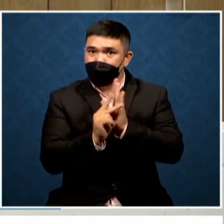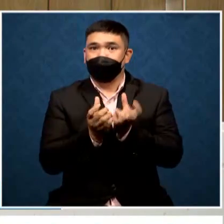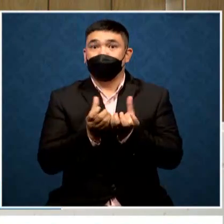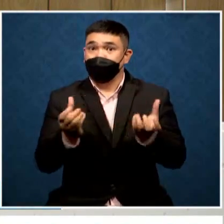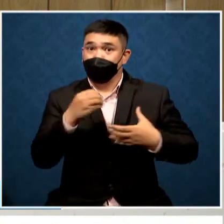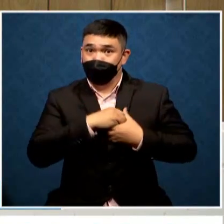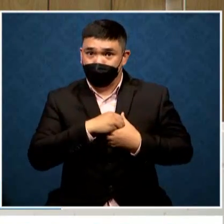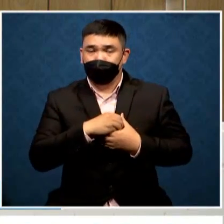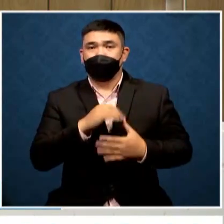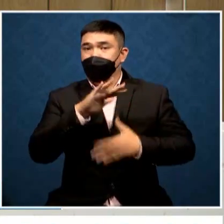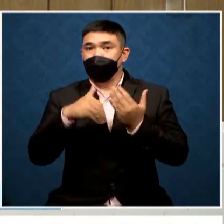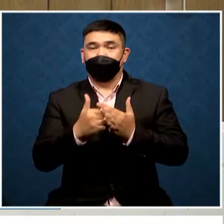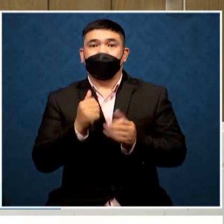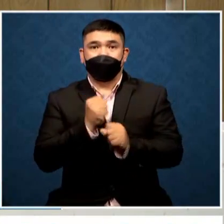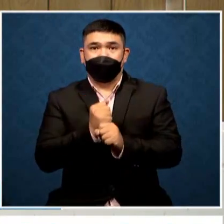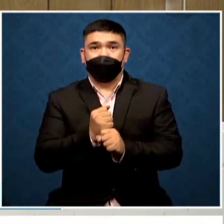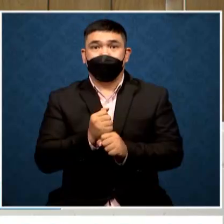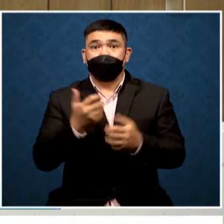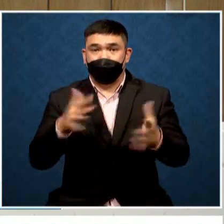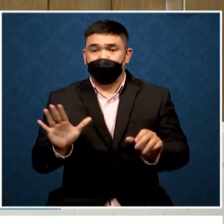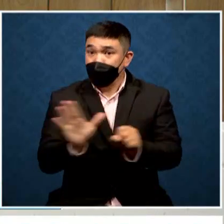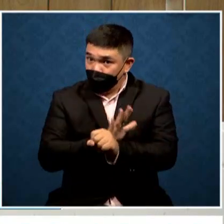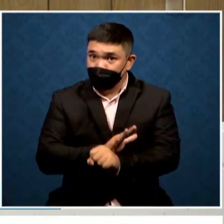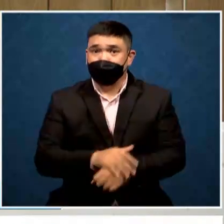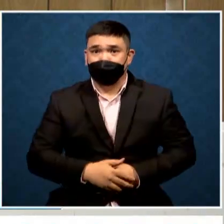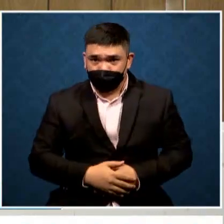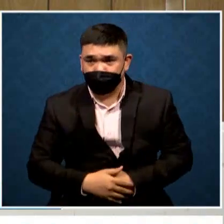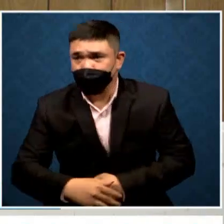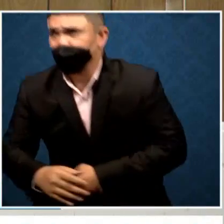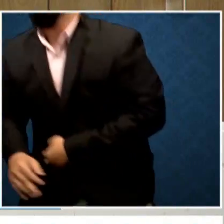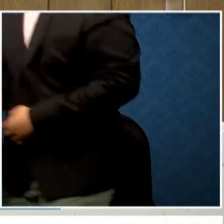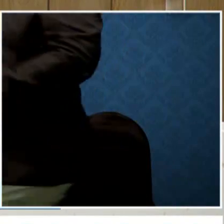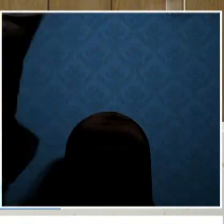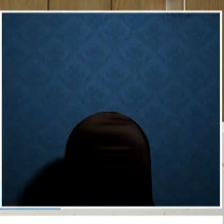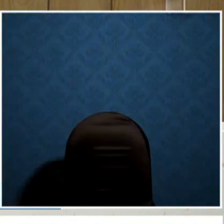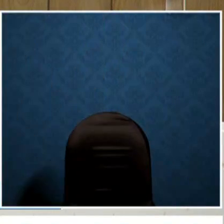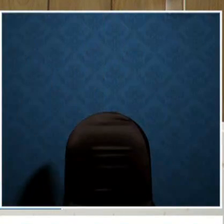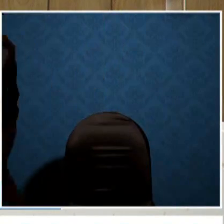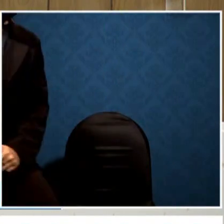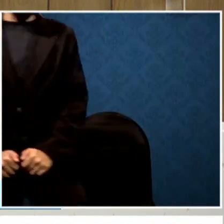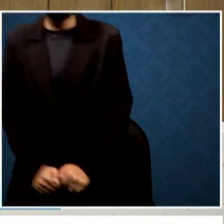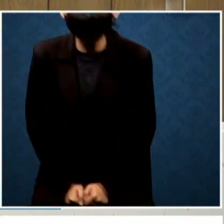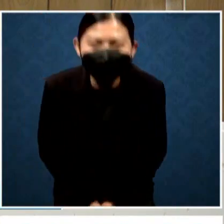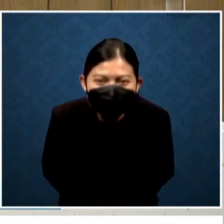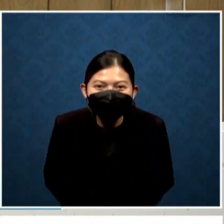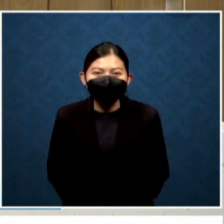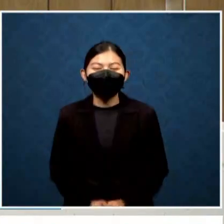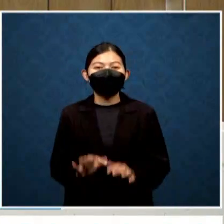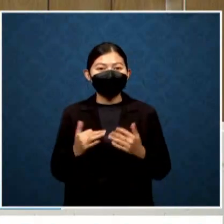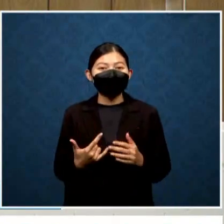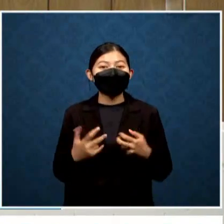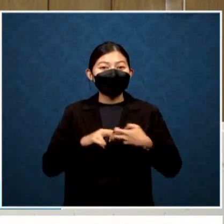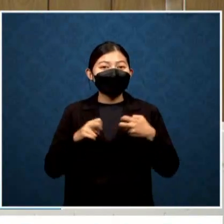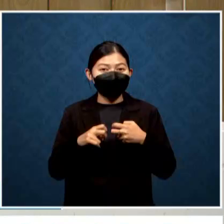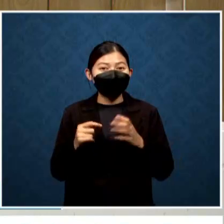อมีทั้งสิ้นผมได้ดำเนินการไปครบถ้วนแต่นี้ถามว่าแล้วมันเกิดขึ้นแล้วมันเป็นอย่างไรลองไป